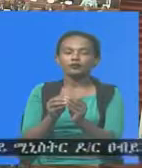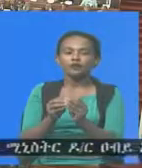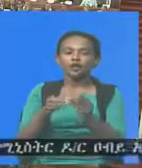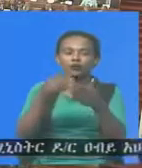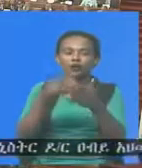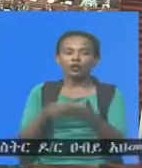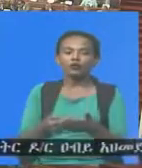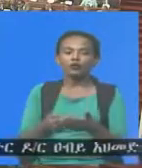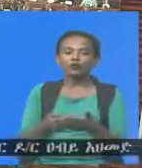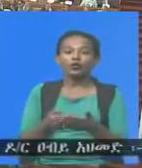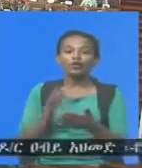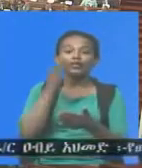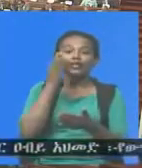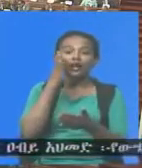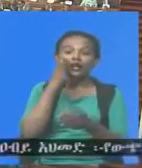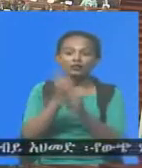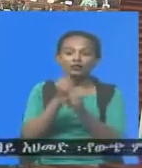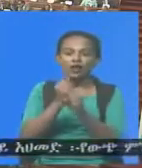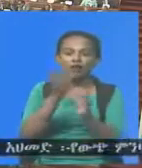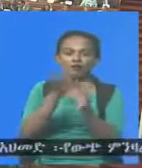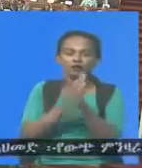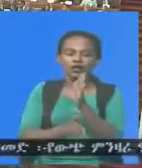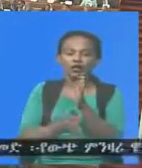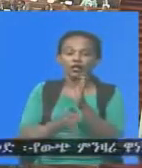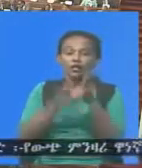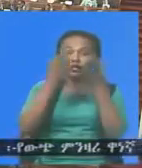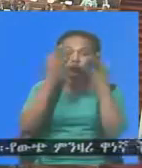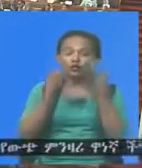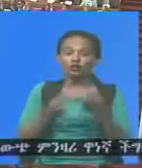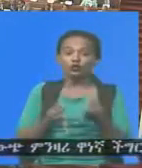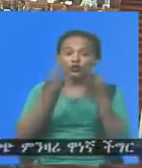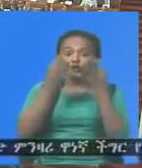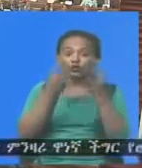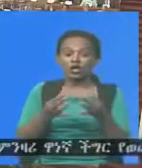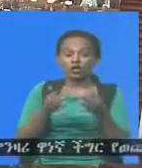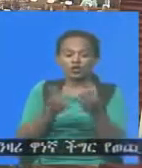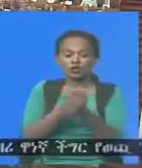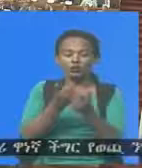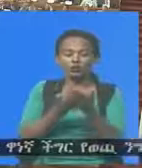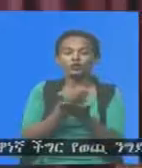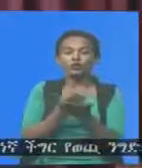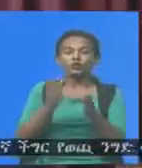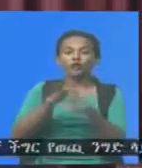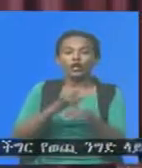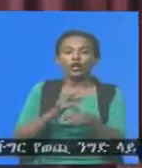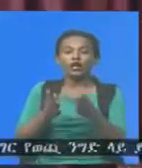በቅርቡ የኢህአዴግ ስራ አስፈጻሚ የወሰነው ውሳኔ ተከትሎ በዚህ ጉዳይ ላይ ሰፋ ያለ